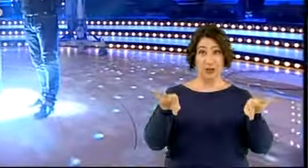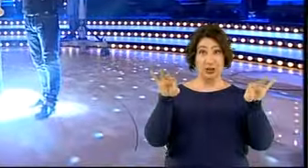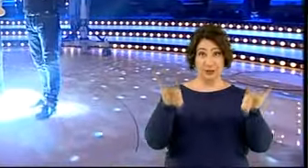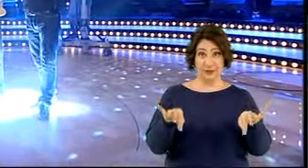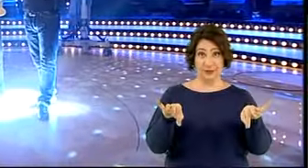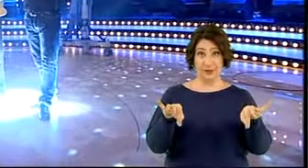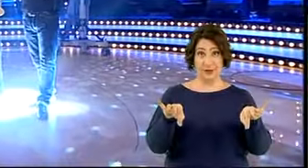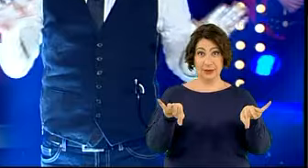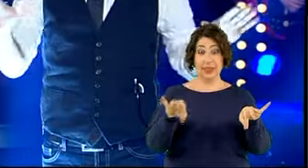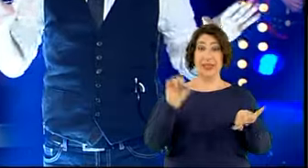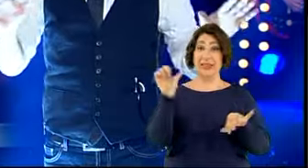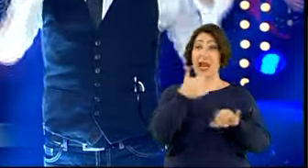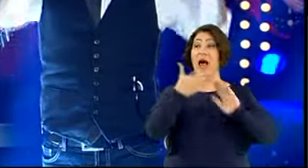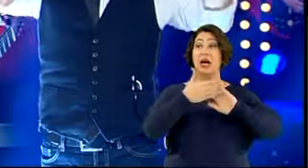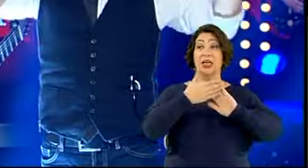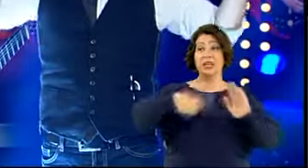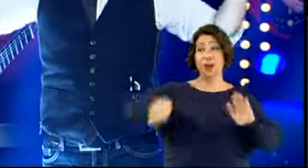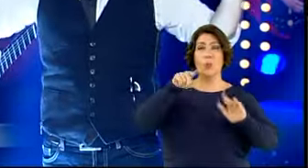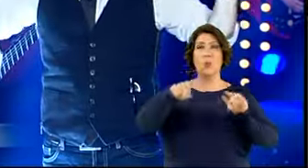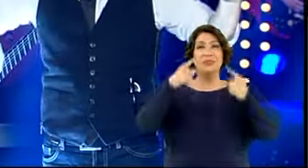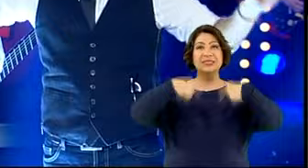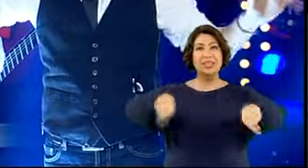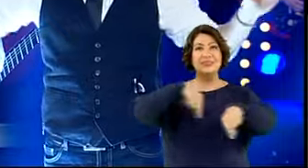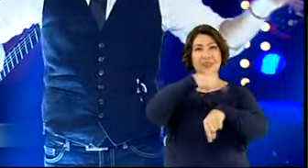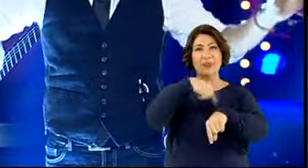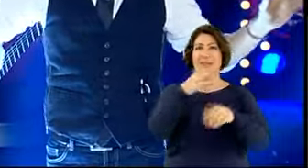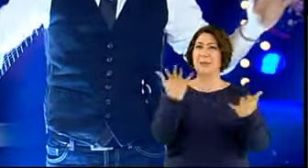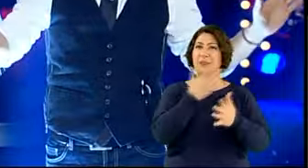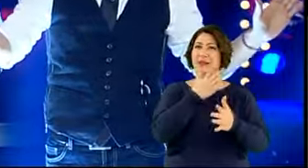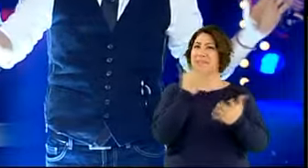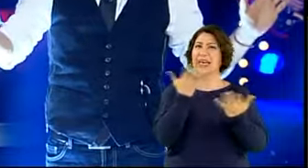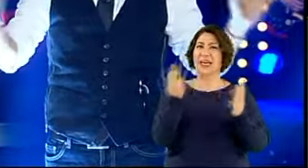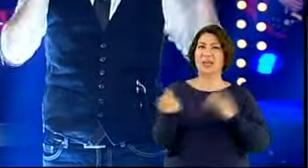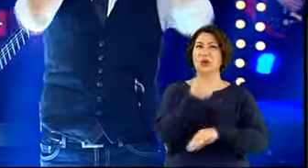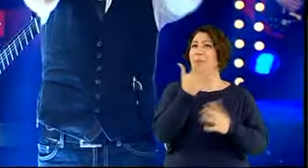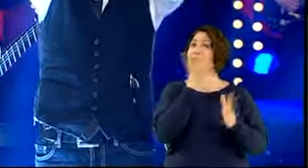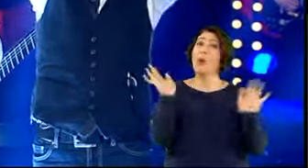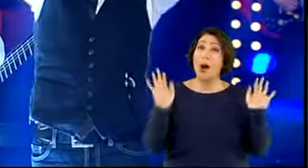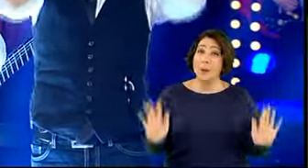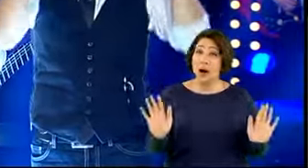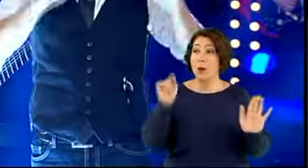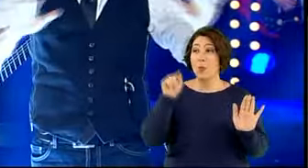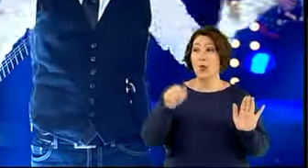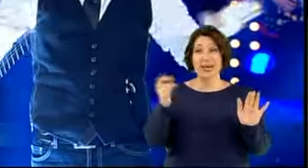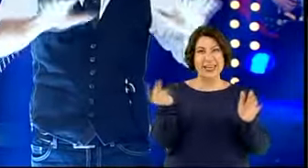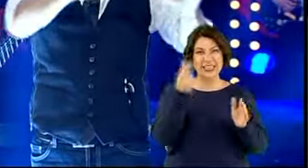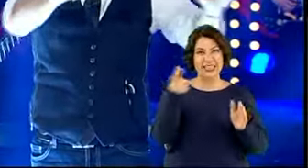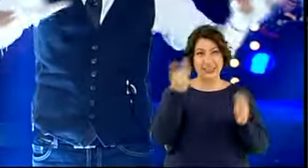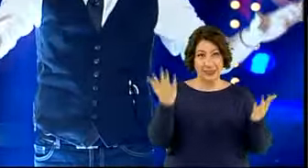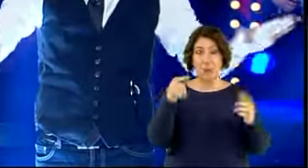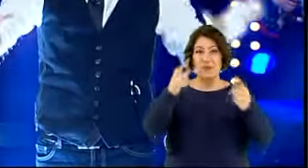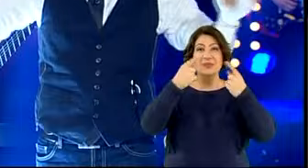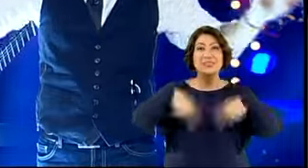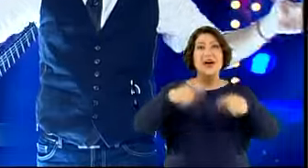Şimdi değerli arkadaşlar, bu vize döneminde kim bilir neyi kaçırıyorsunuz, ne yapıyorsunuz bilmiyorum ama bu kaçırdıklarınıza, yani